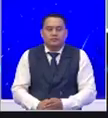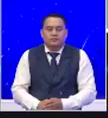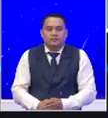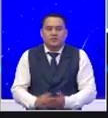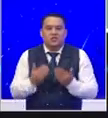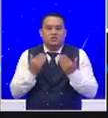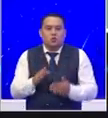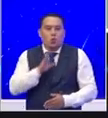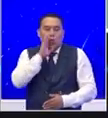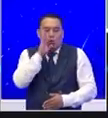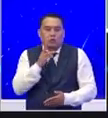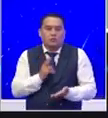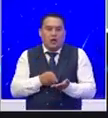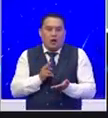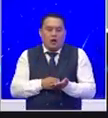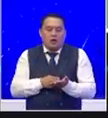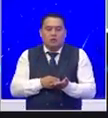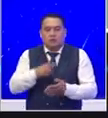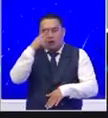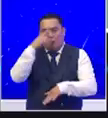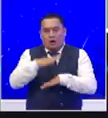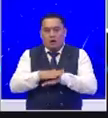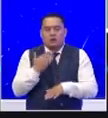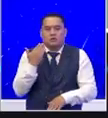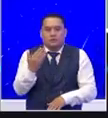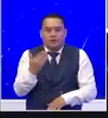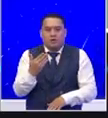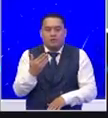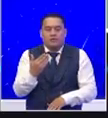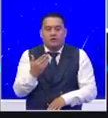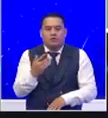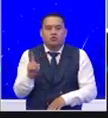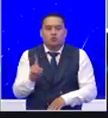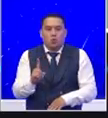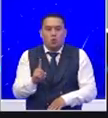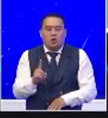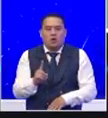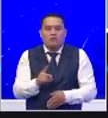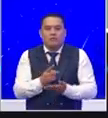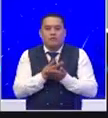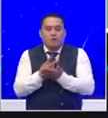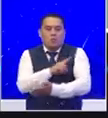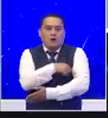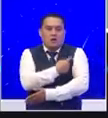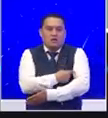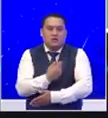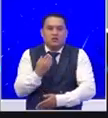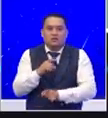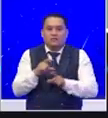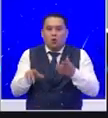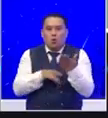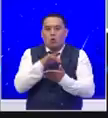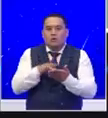Сегодня утром подтвердились анализы Махабата Садалгатовича Бигельдиева. Сейчас он лежит в областной многопрофильной больнице в